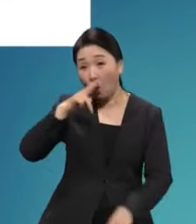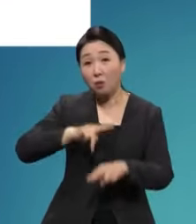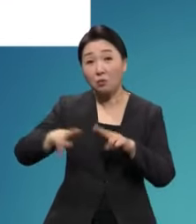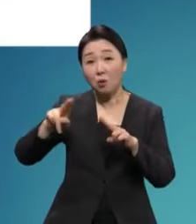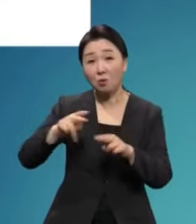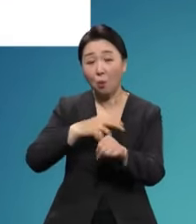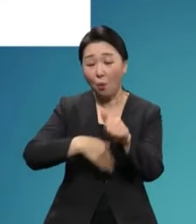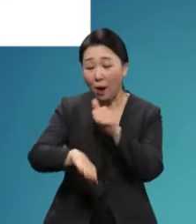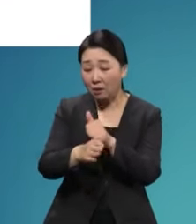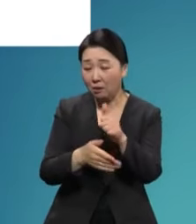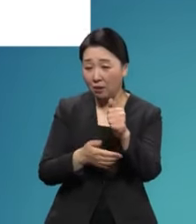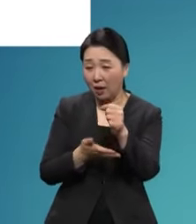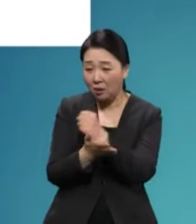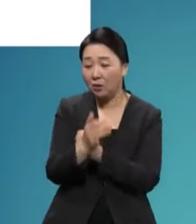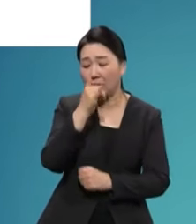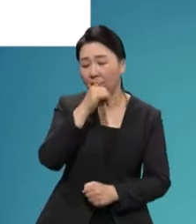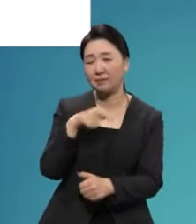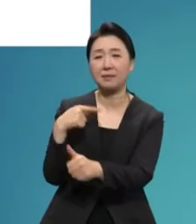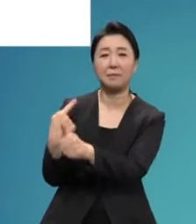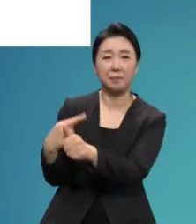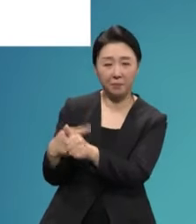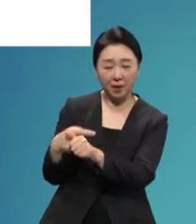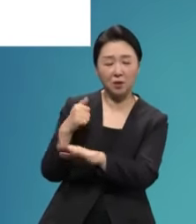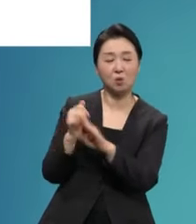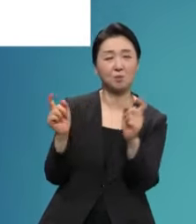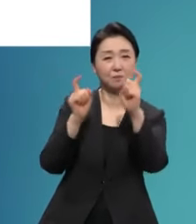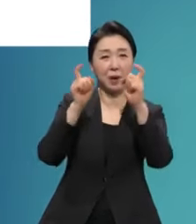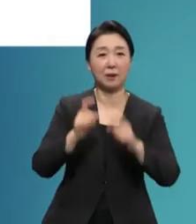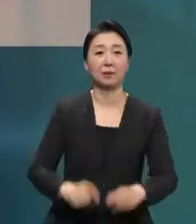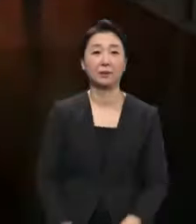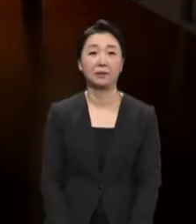환경에 미치는 영향에 대해 지적하면서 벌어진 일입니다.